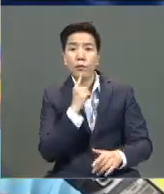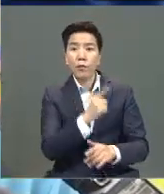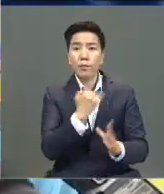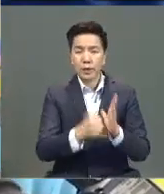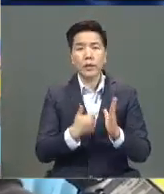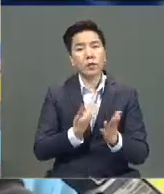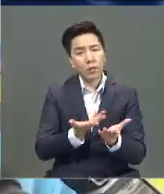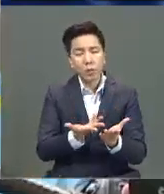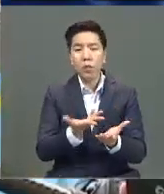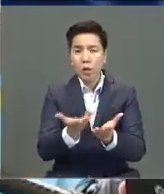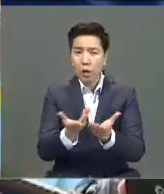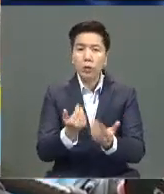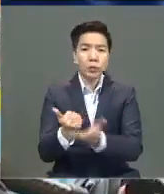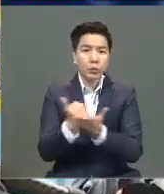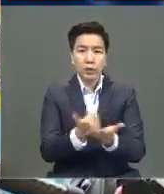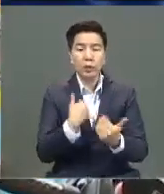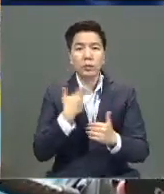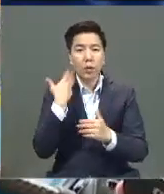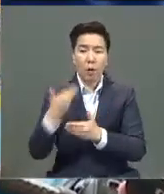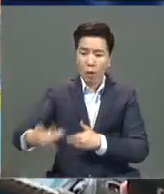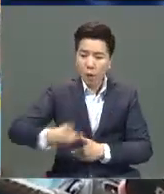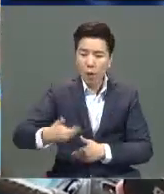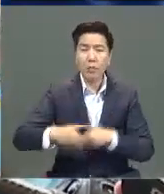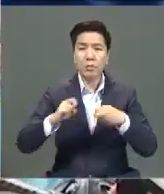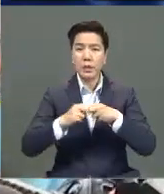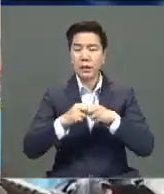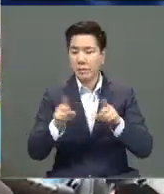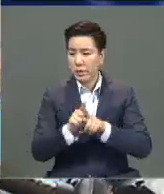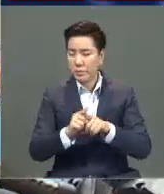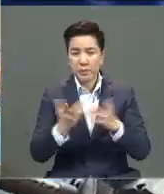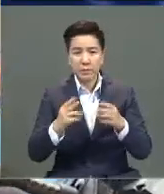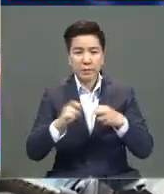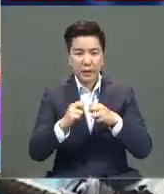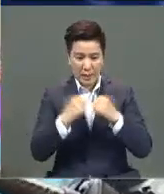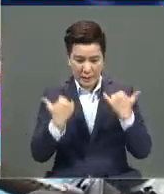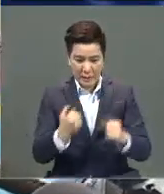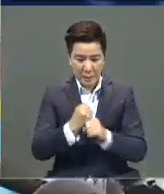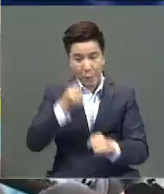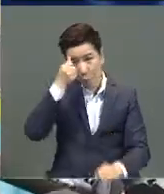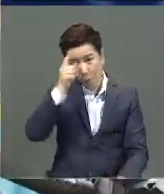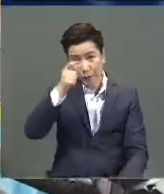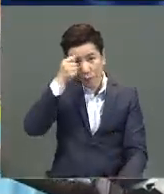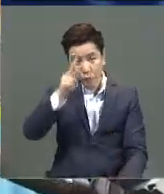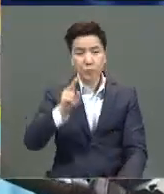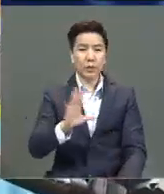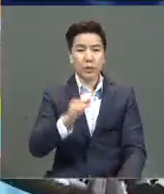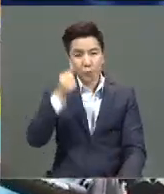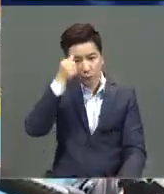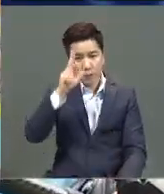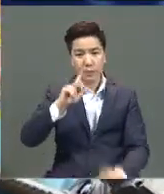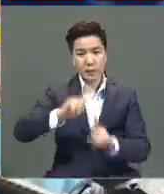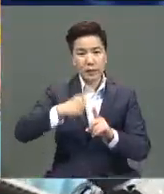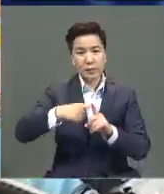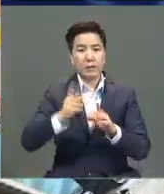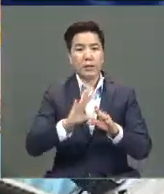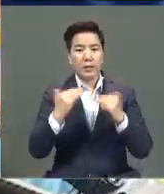องแค่นี้แหละนะหลายอย่างที่เรียกร้องมามันใช่ปัญหาที่มันทำได้วันเดียวไหมสองวันไหมสามวันไหมหรือเดือนนึง